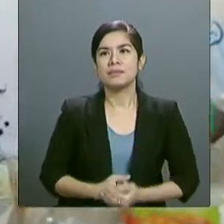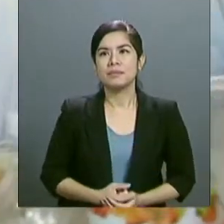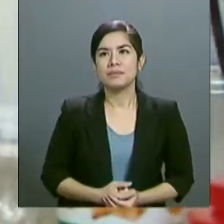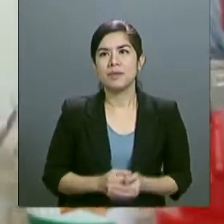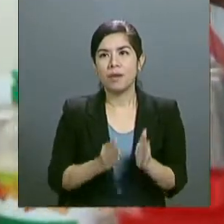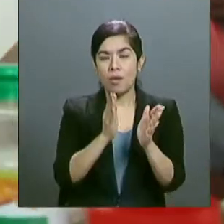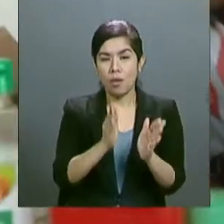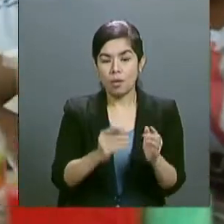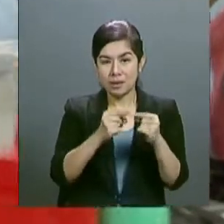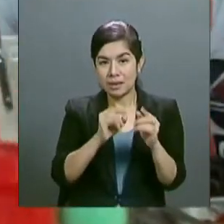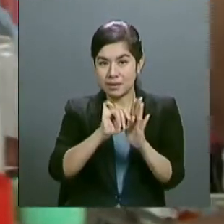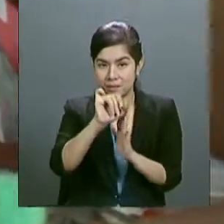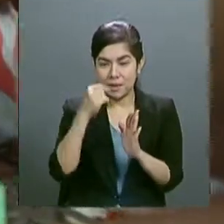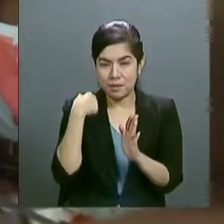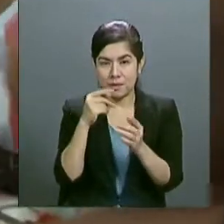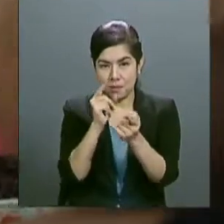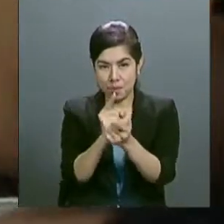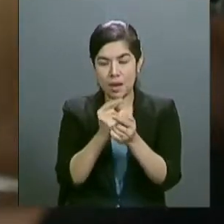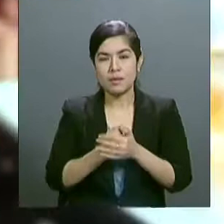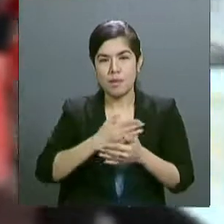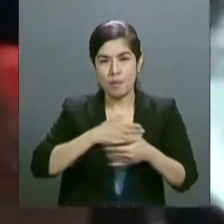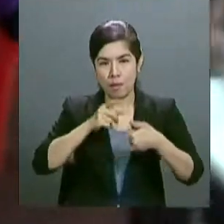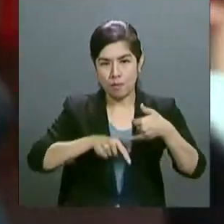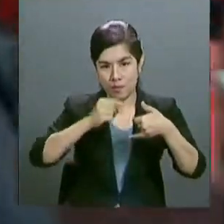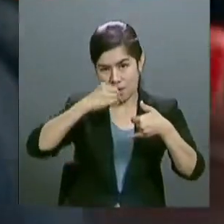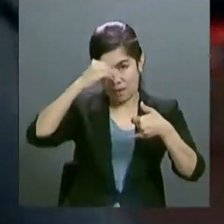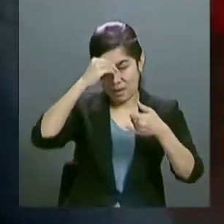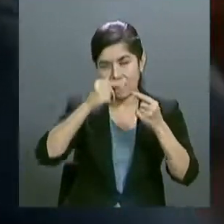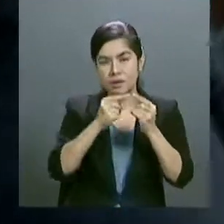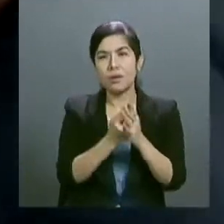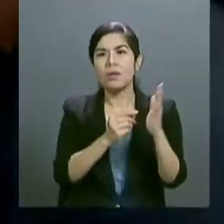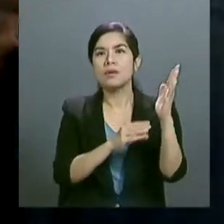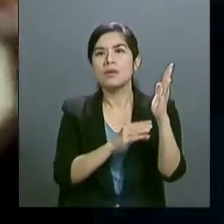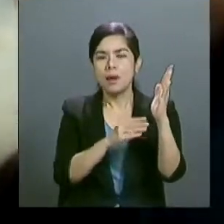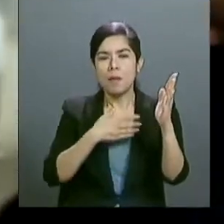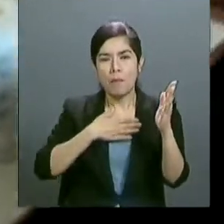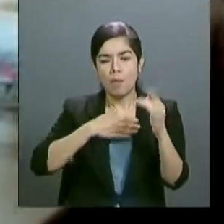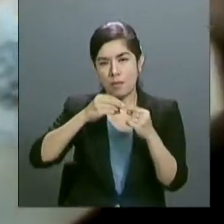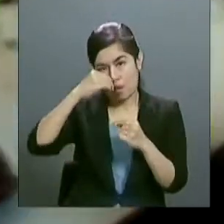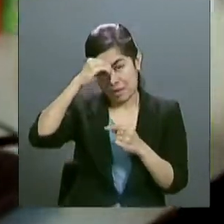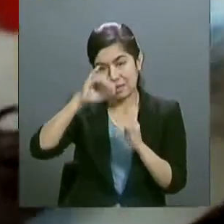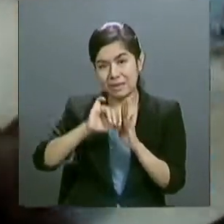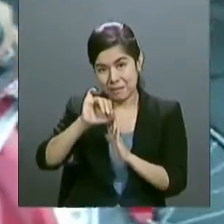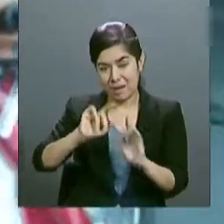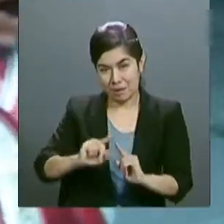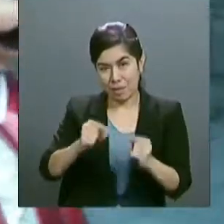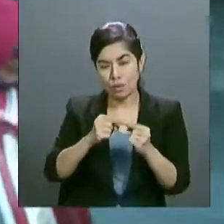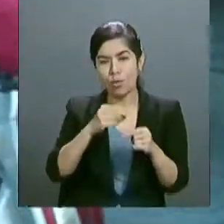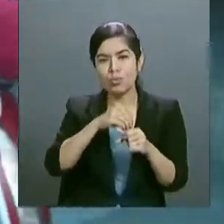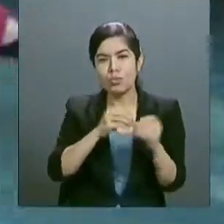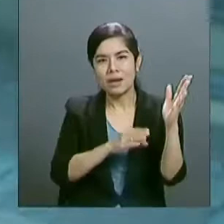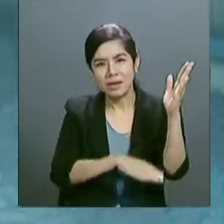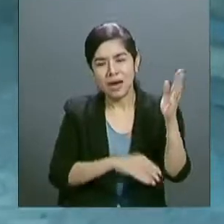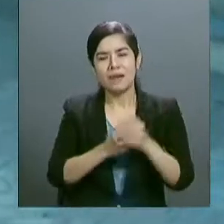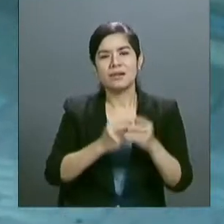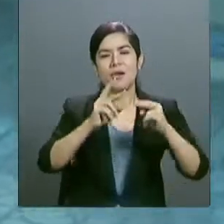ใหม่เนี่ยเข้ามาพบปะกันอย่างผมนี่ก็เป็นนักศึกษาที่มาจากภาคใต้แล้วก็น้ำชานี่ก็เป็นพื้นที่ที่นัดพบกันมาเจอกัน